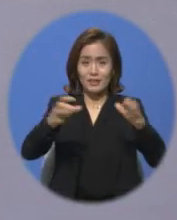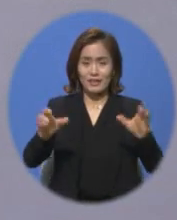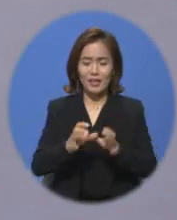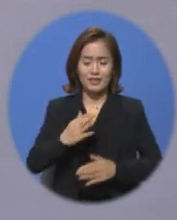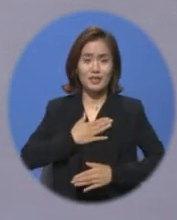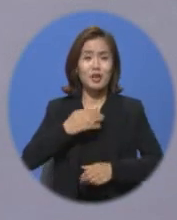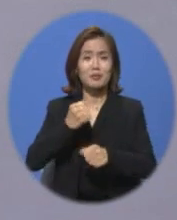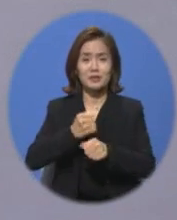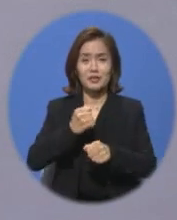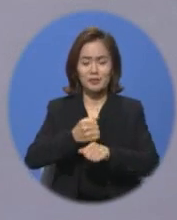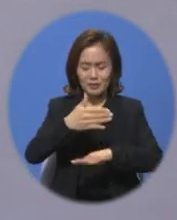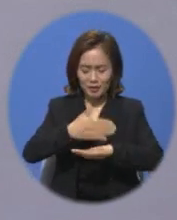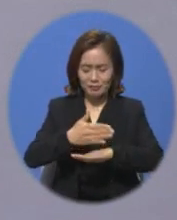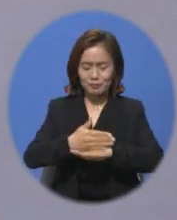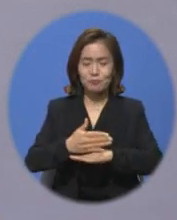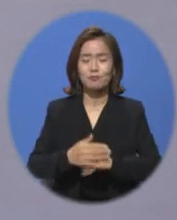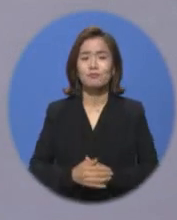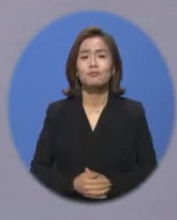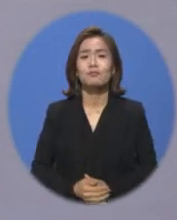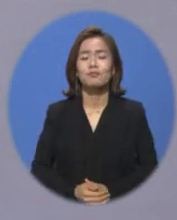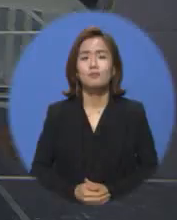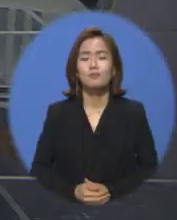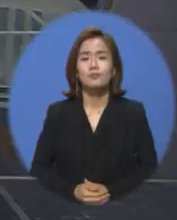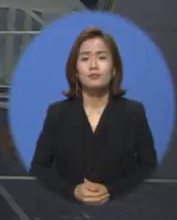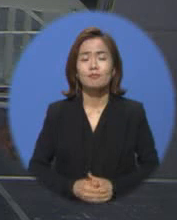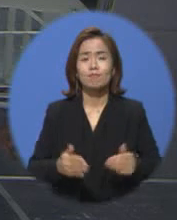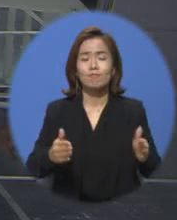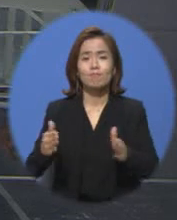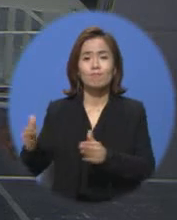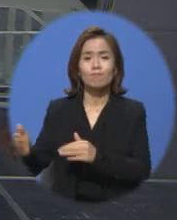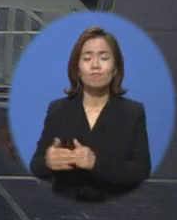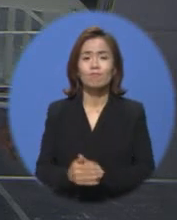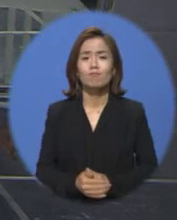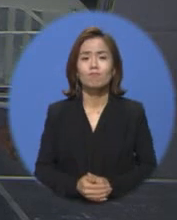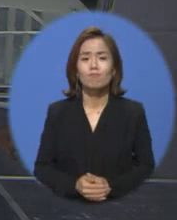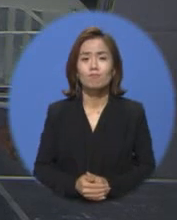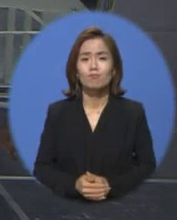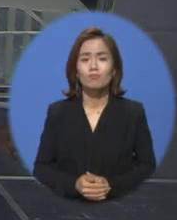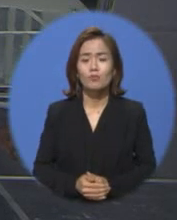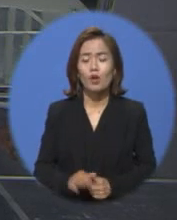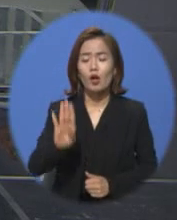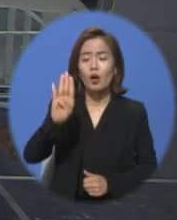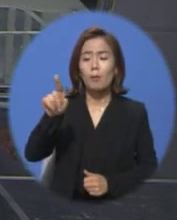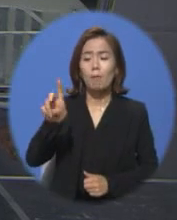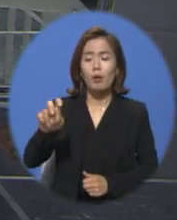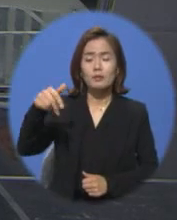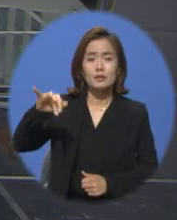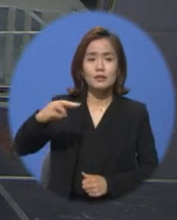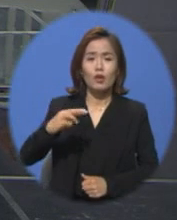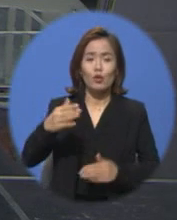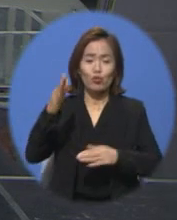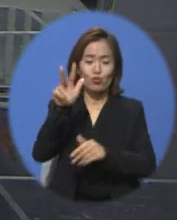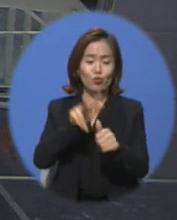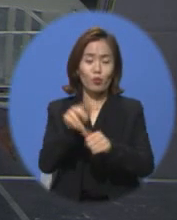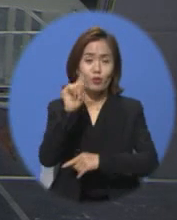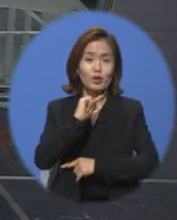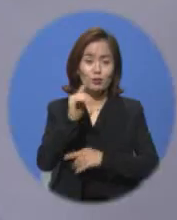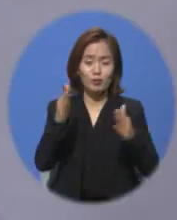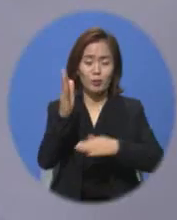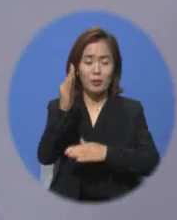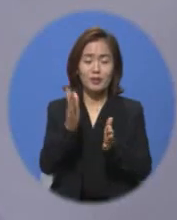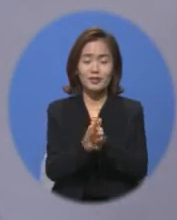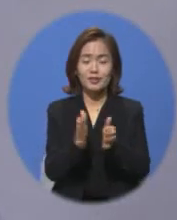감사합니다.예 . 감사합니다.다음으로, 범기철후보님,1분드리겠습니다.